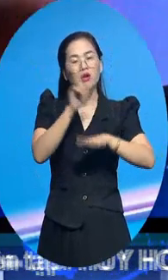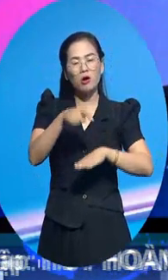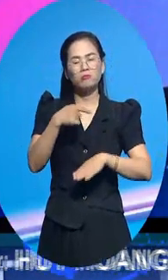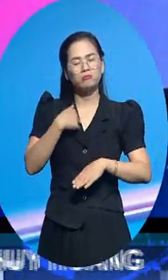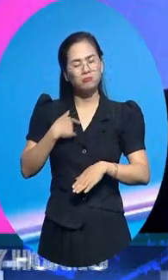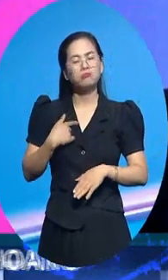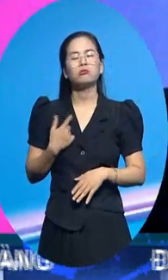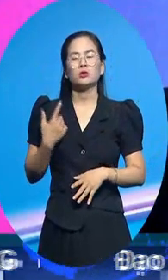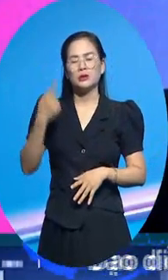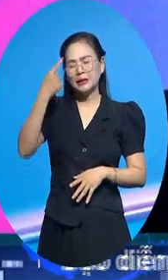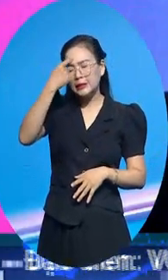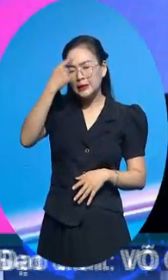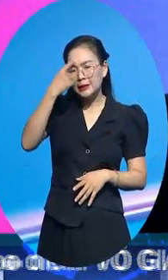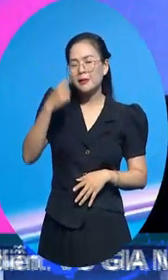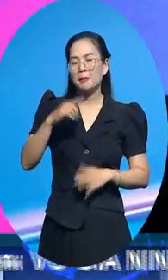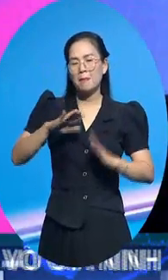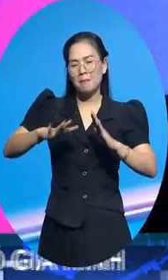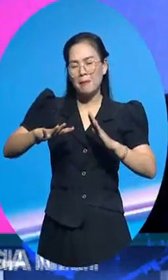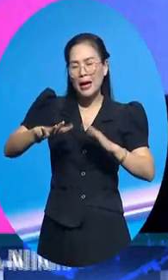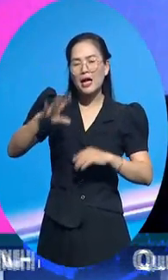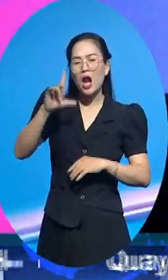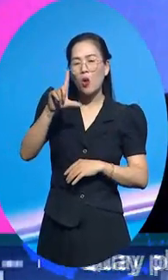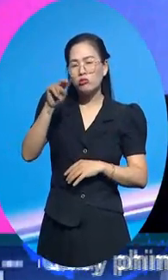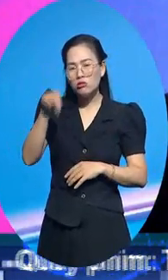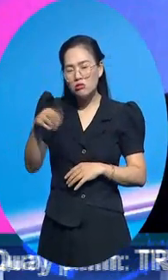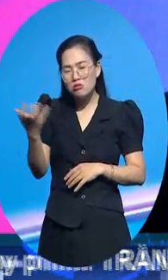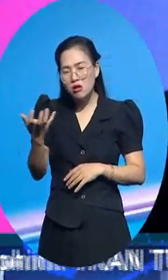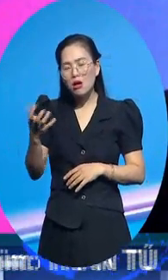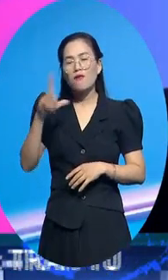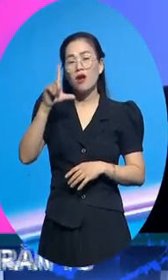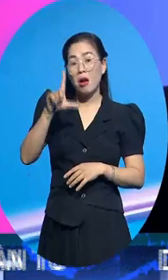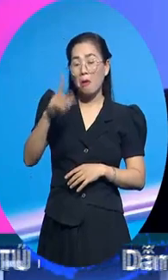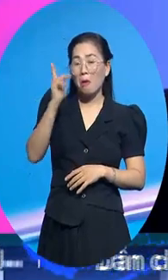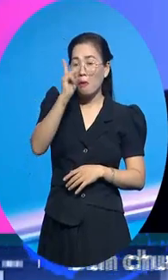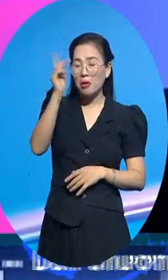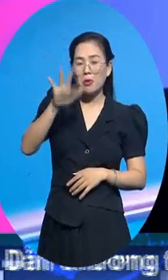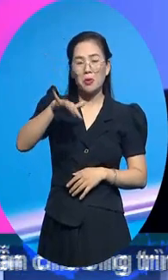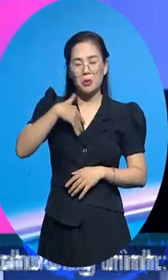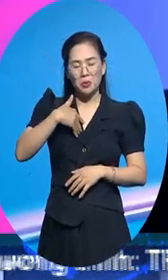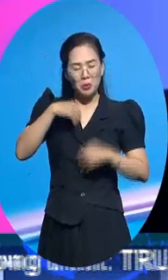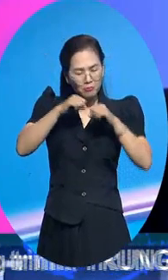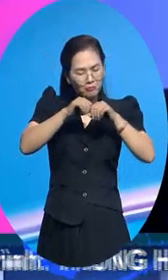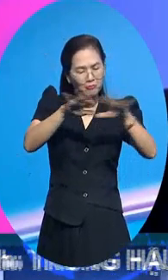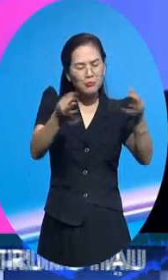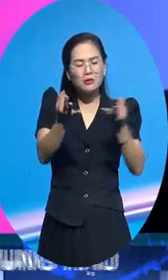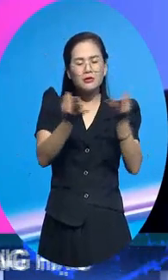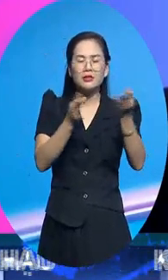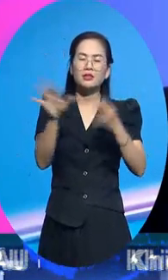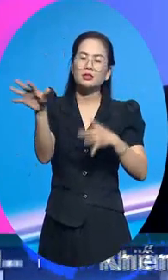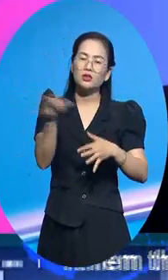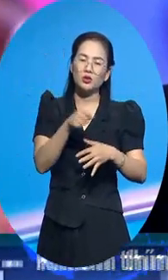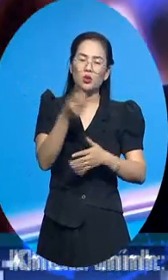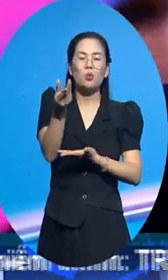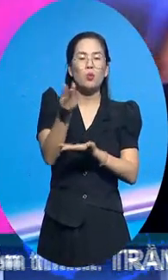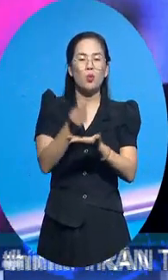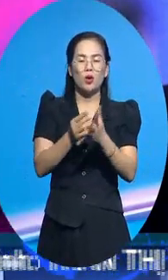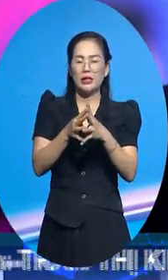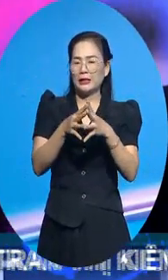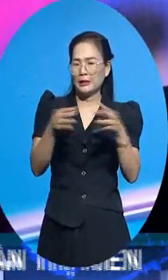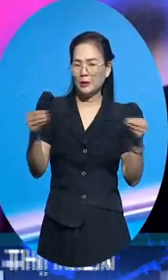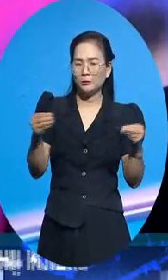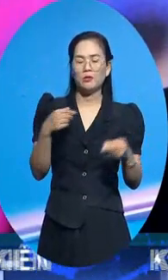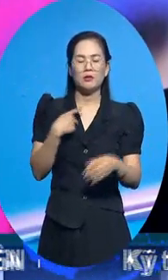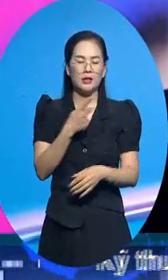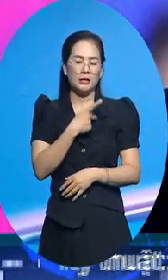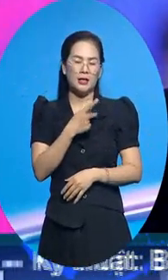theo, máy lọc nước và máy lọc không khí sẽ là sản phẩm có cơ hội phát triển trên thị trường. Chiến lược năm 2023 của Coway Vina sẽ mang lại cho khách hàng Việt